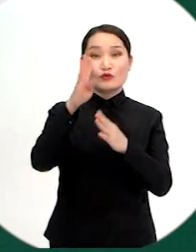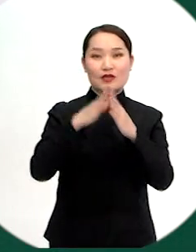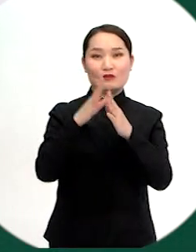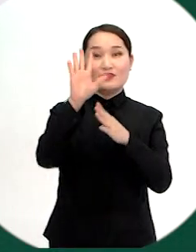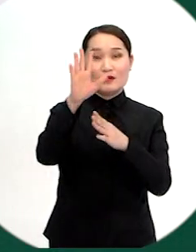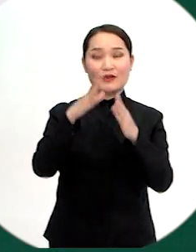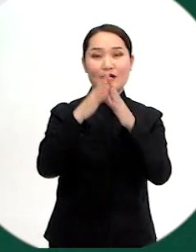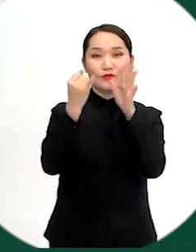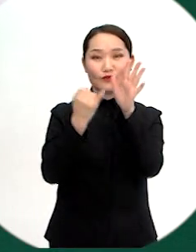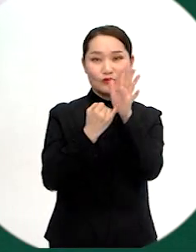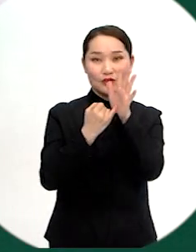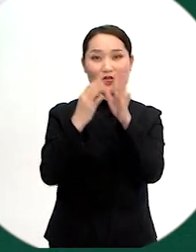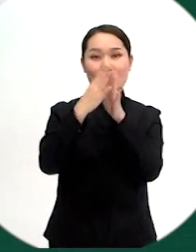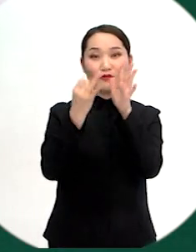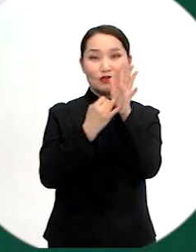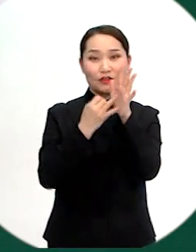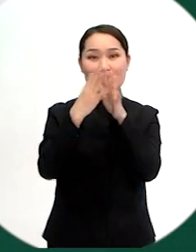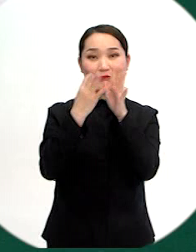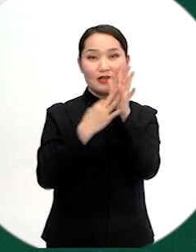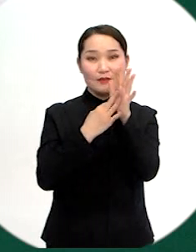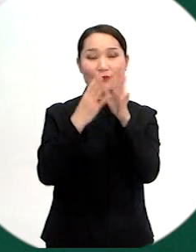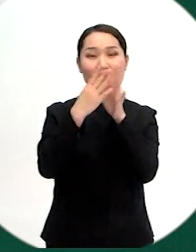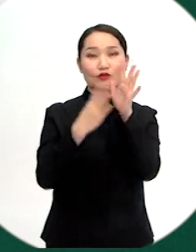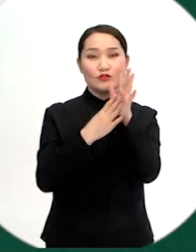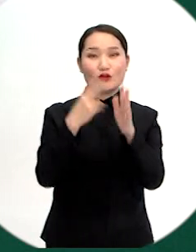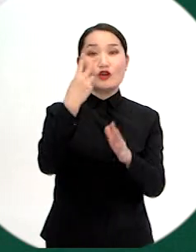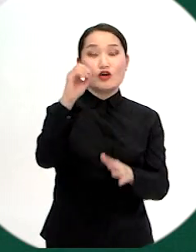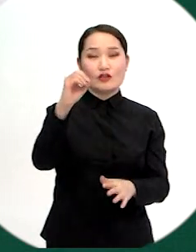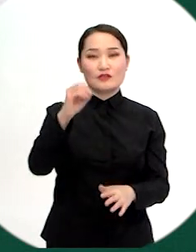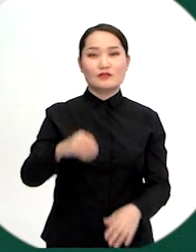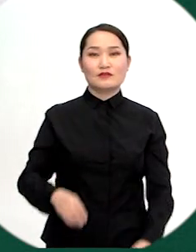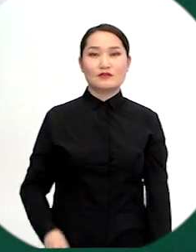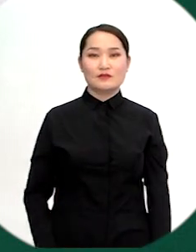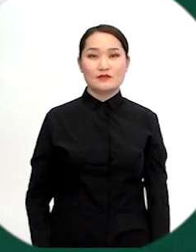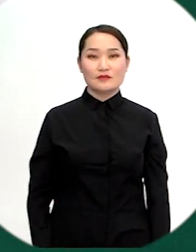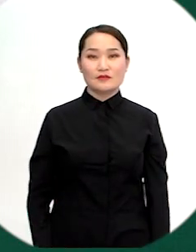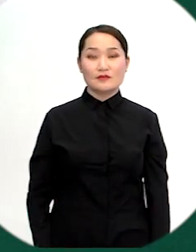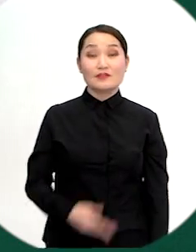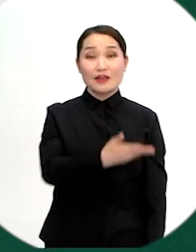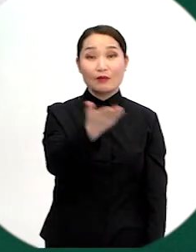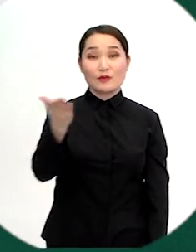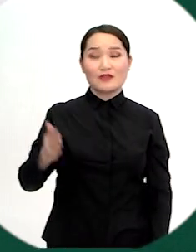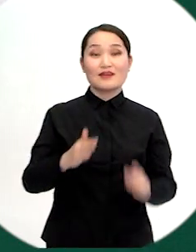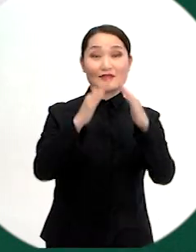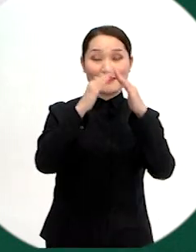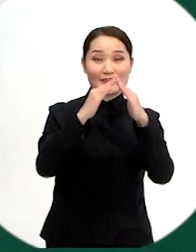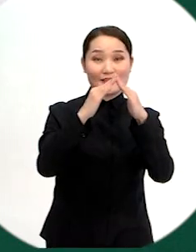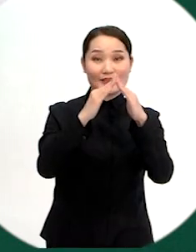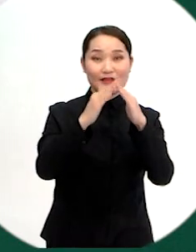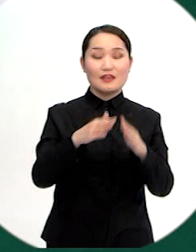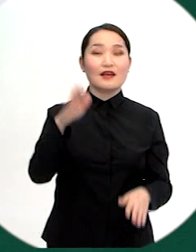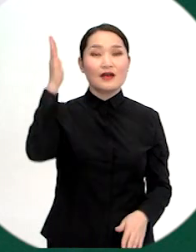15, 16, 17, 18, 19, 20 гэдэг тоонуудаа та бүхэн